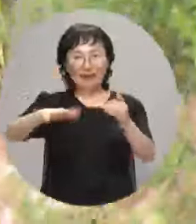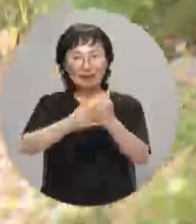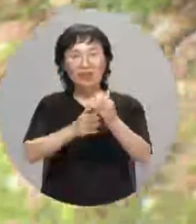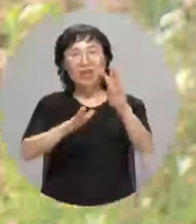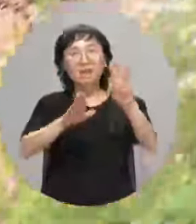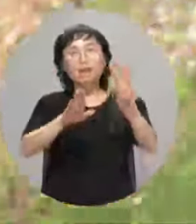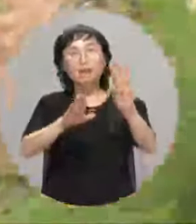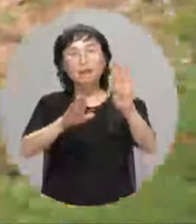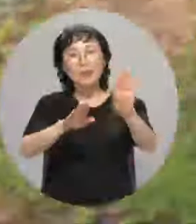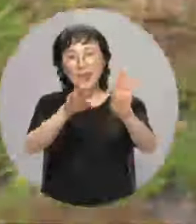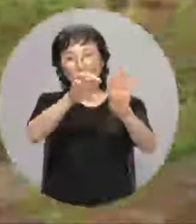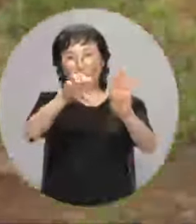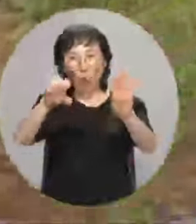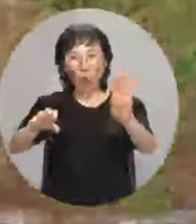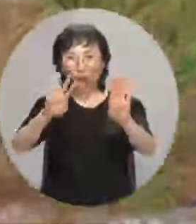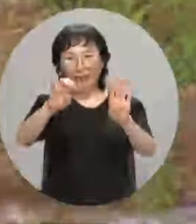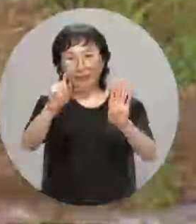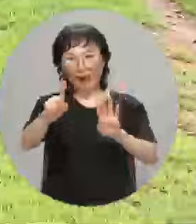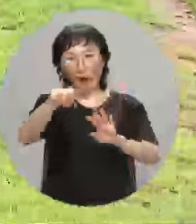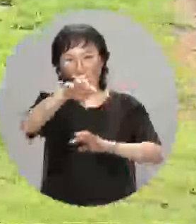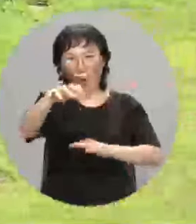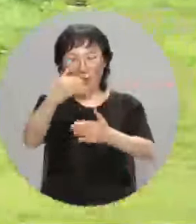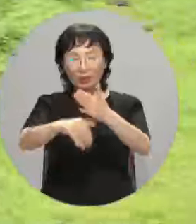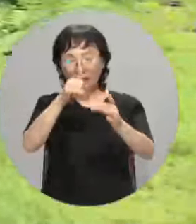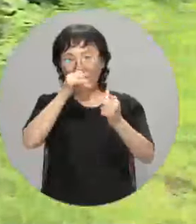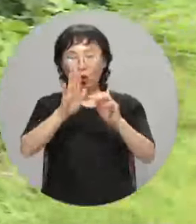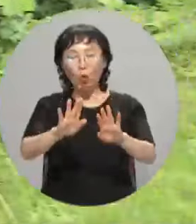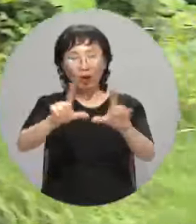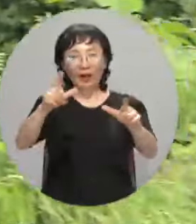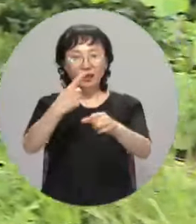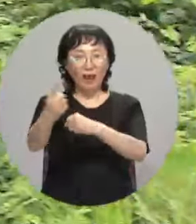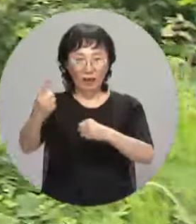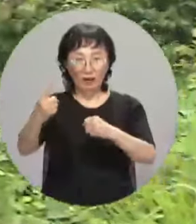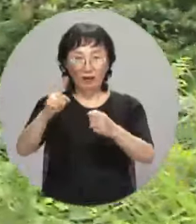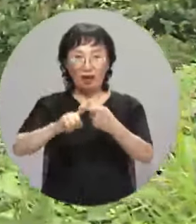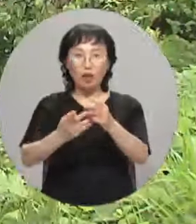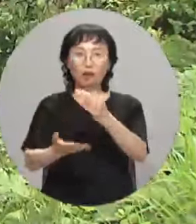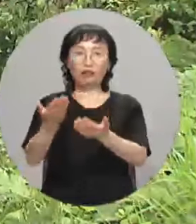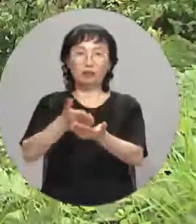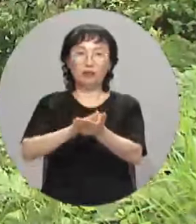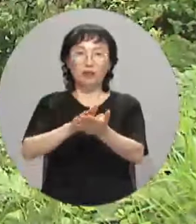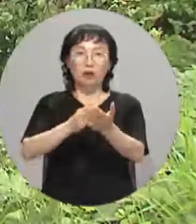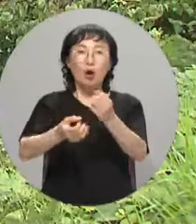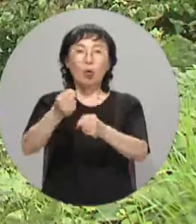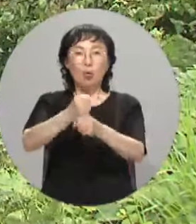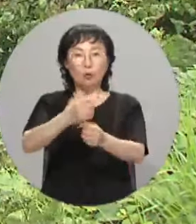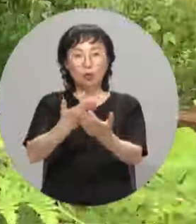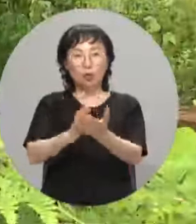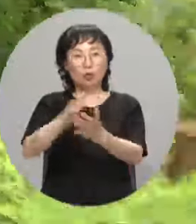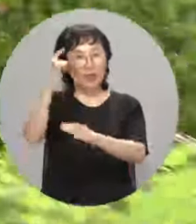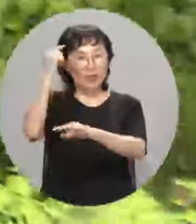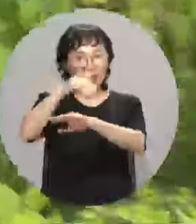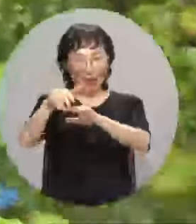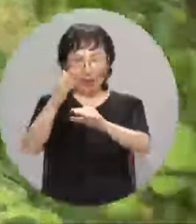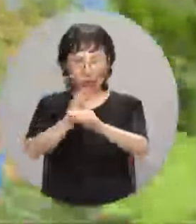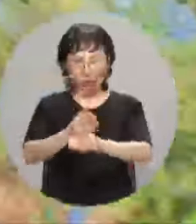저수지가 41곳 남아 있고 올해와 내년에 걸쳐 보수공사가 진행될 예정입니다 MBC 뉴스 정자영